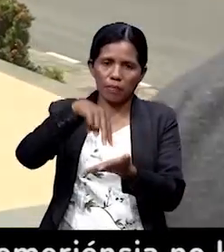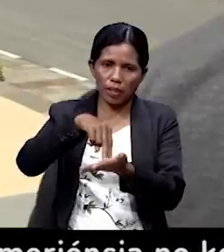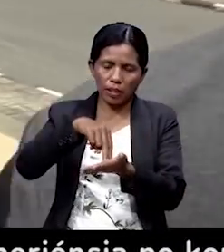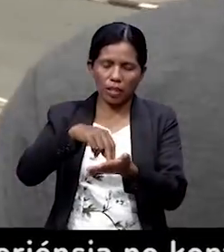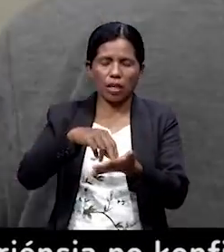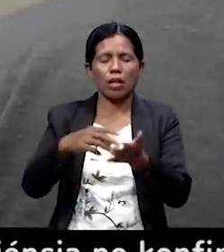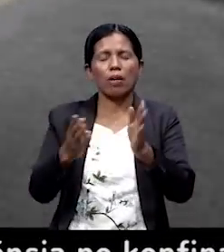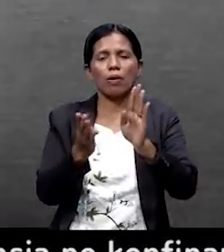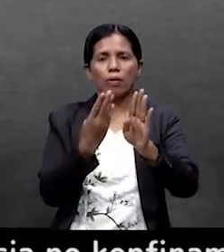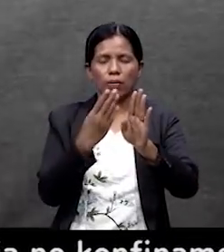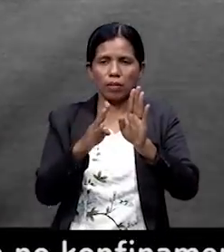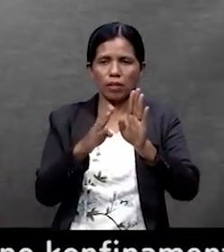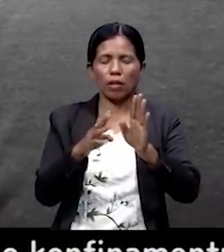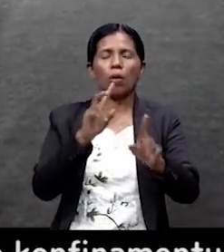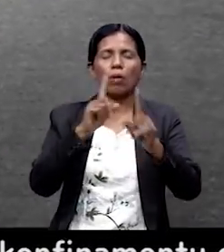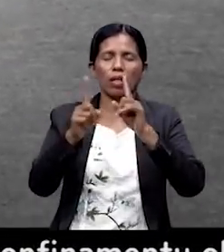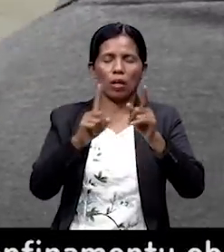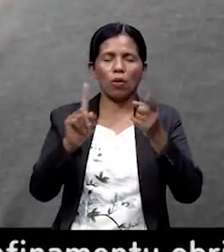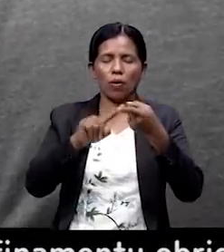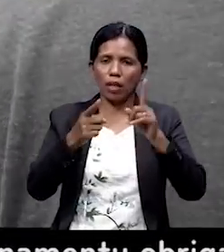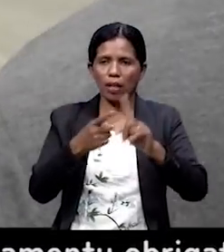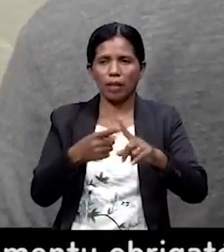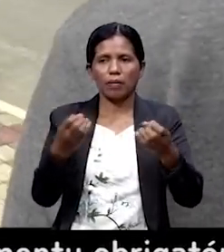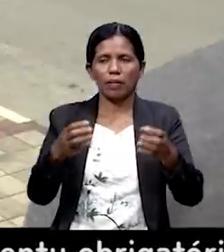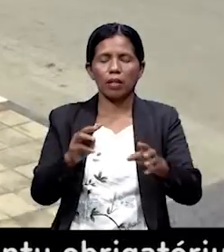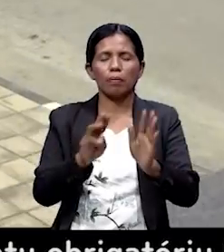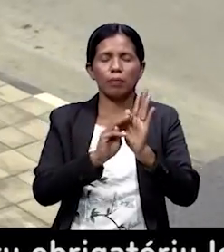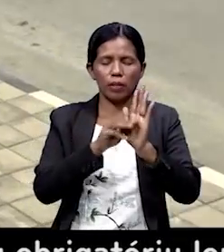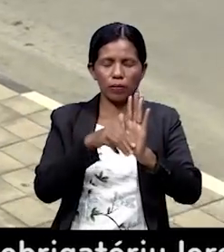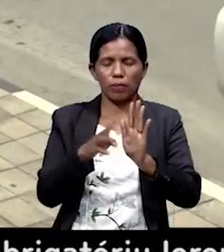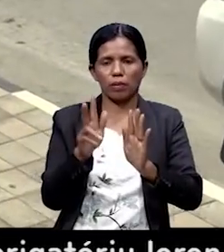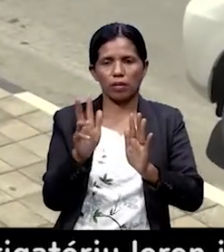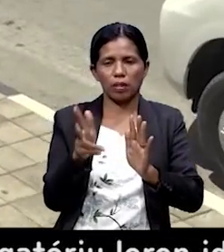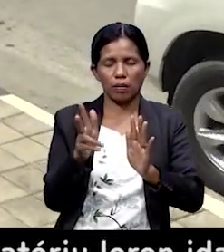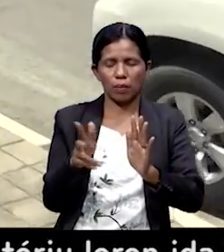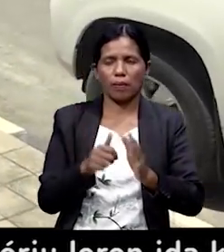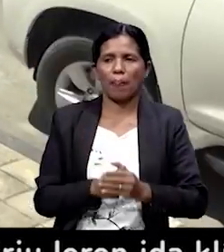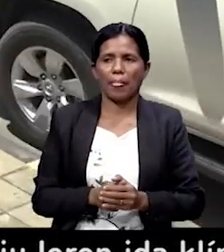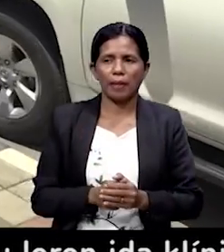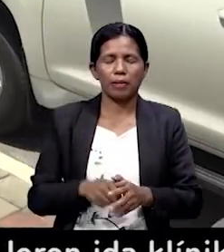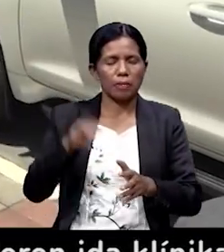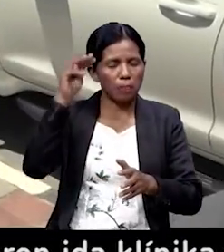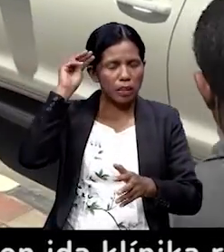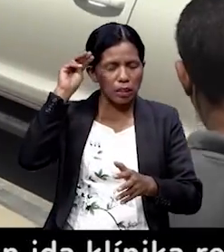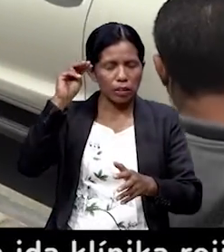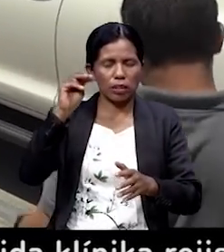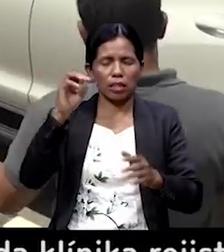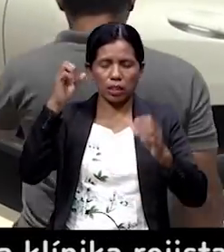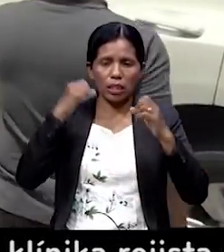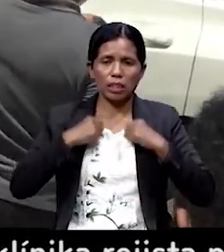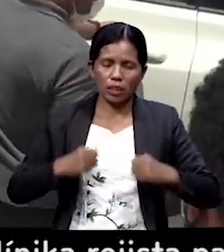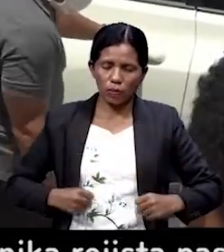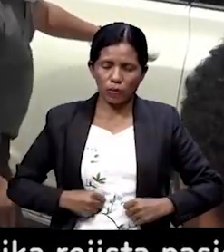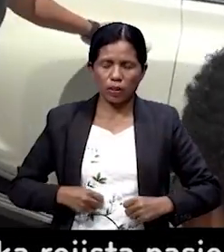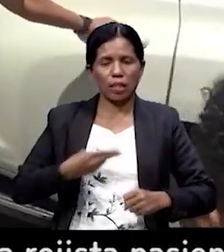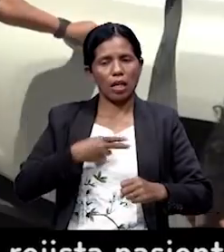matang no dadalia hela honi kolega sira kuazi mini tutur nulu. Atitude ministra Saúde Odete Maria Freitas Belo nebe lao